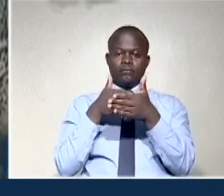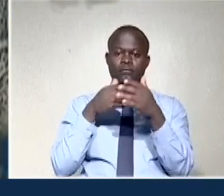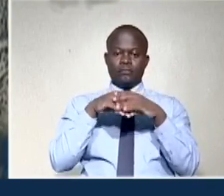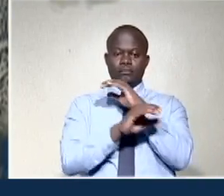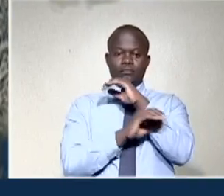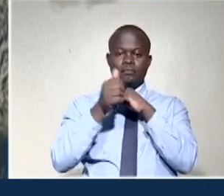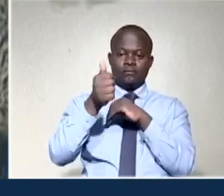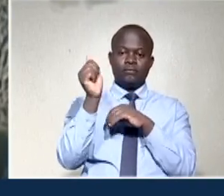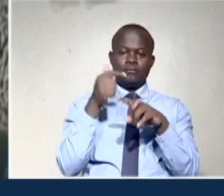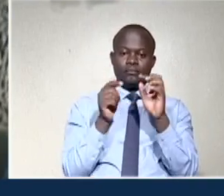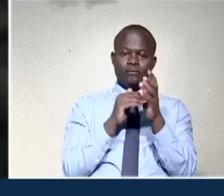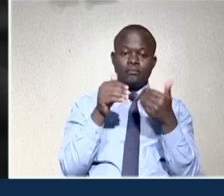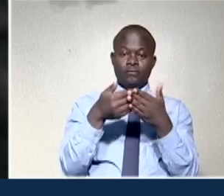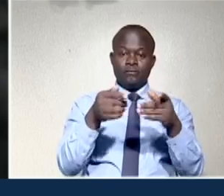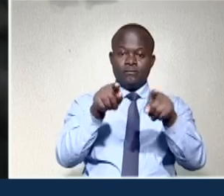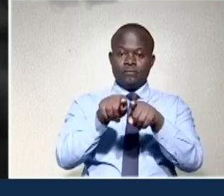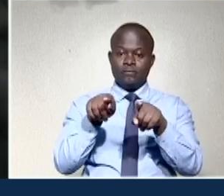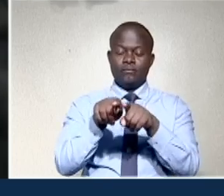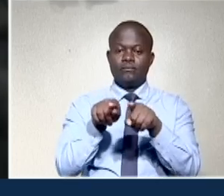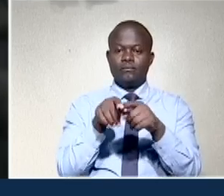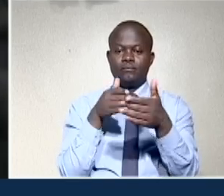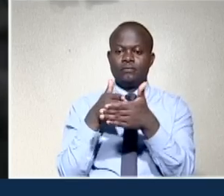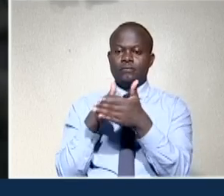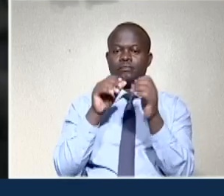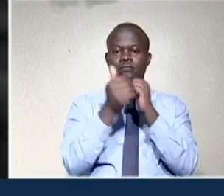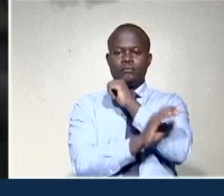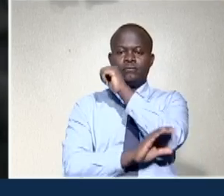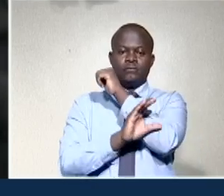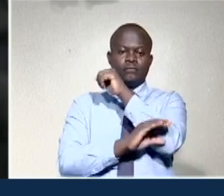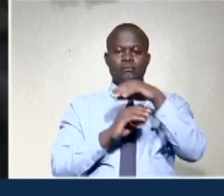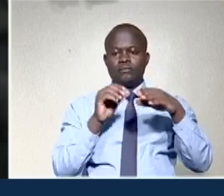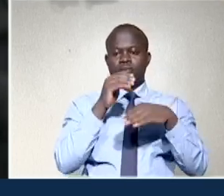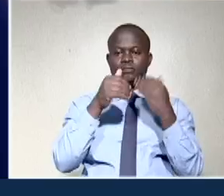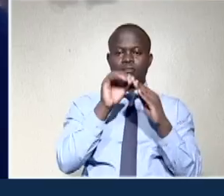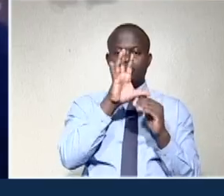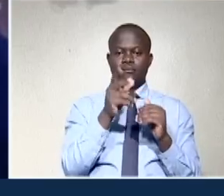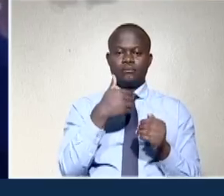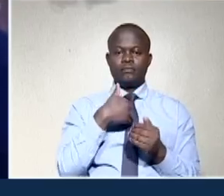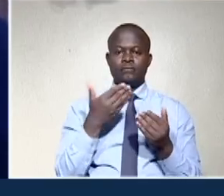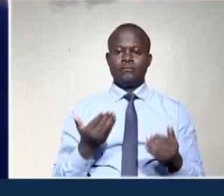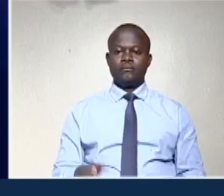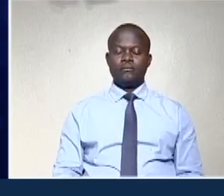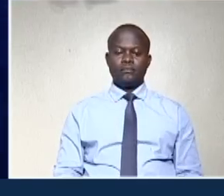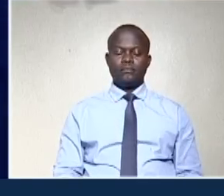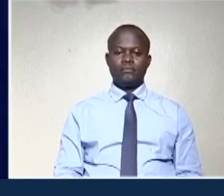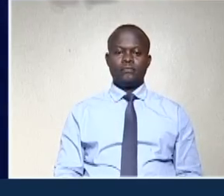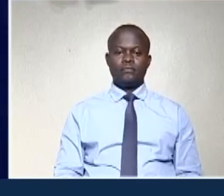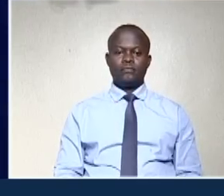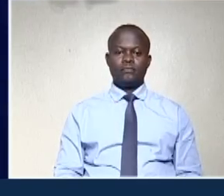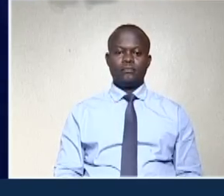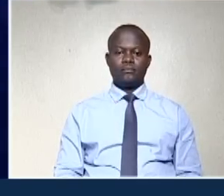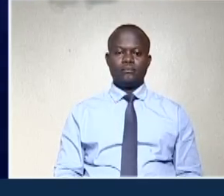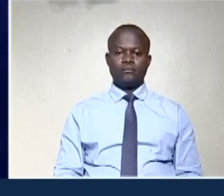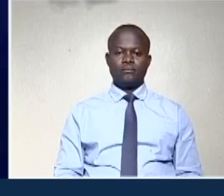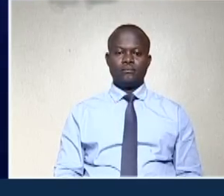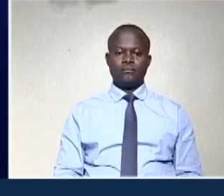bihugu byabo ariko bisa neza neza n'imbogamizi ibindi bihugu bindi bya Afrika bifite Most of the challenges it's more